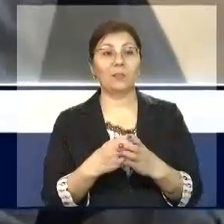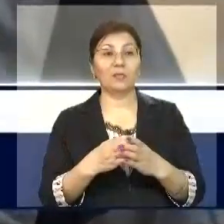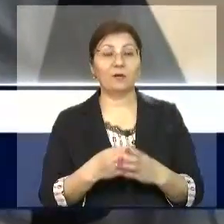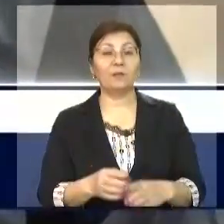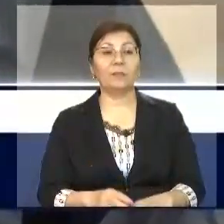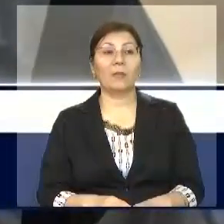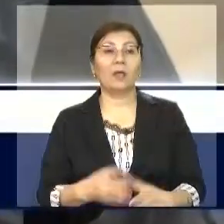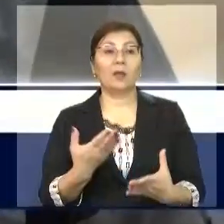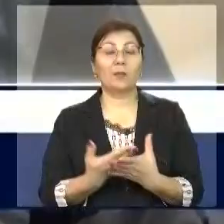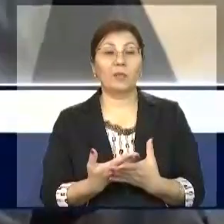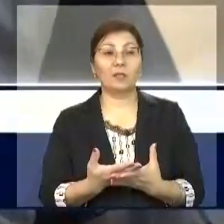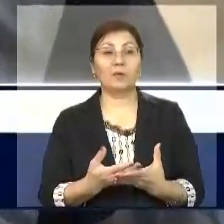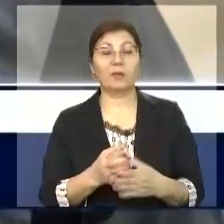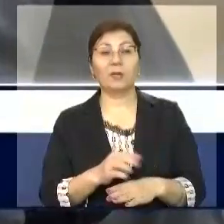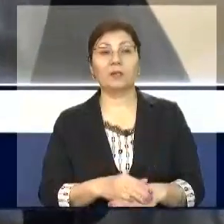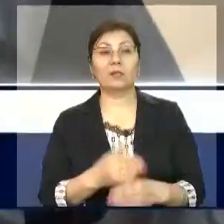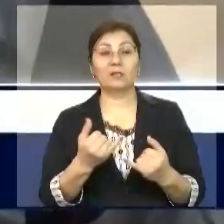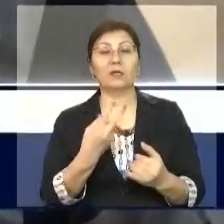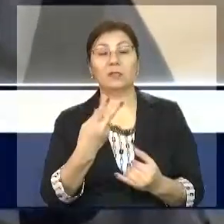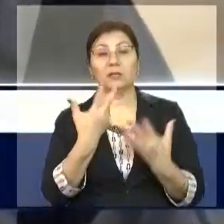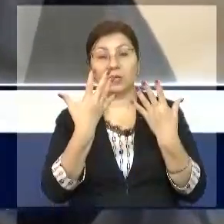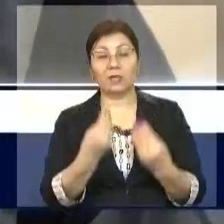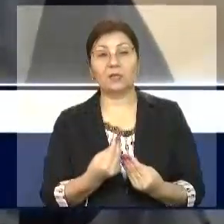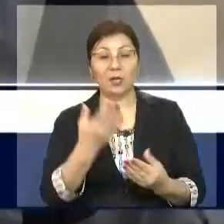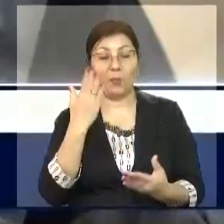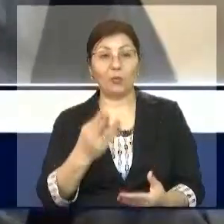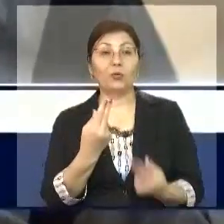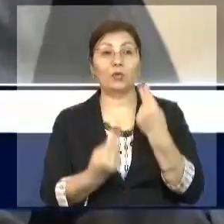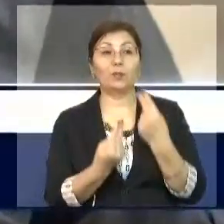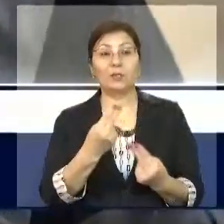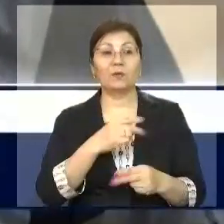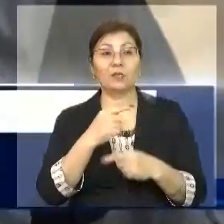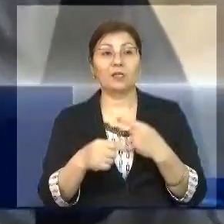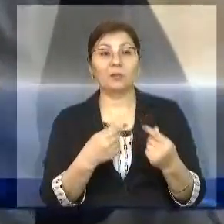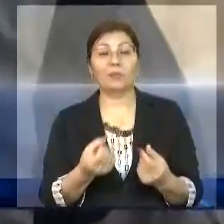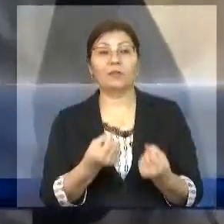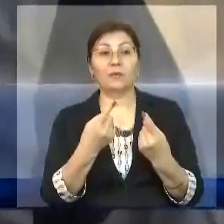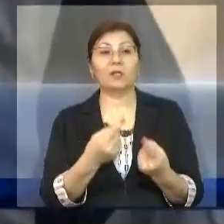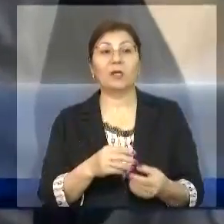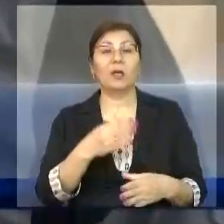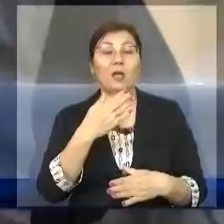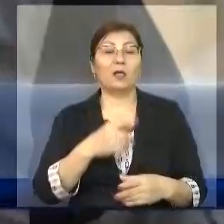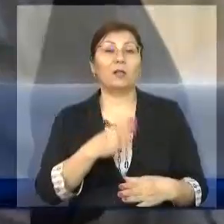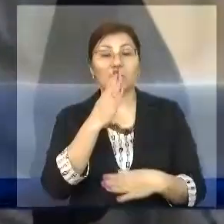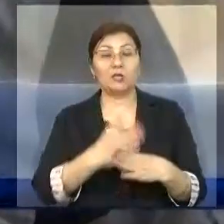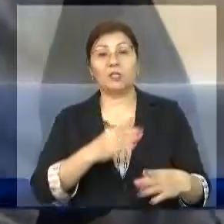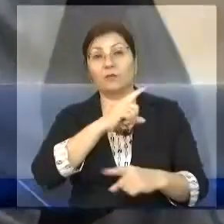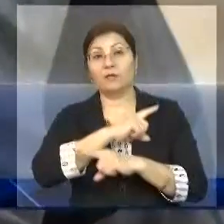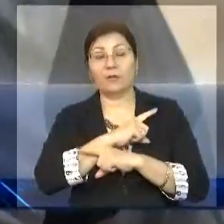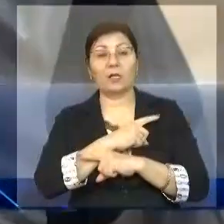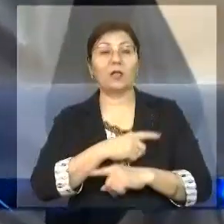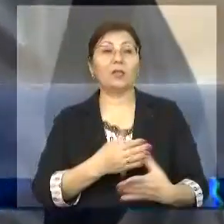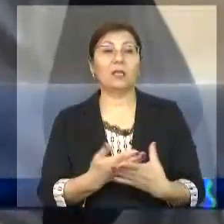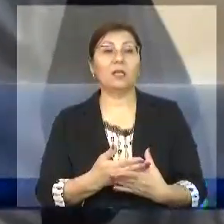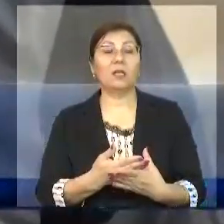посеяны под таблице бергера сейчас 3 дня пройдёт предварительный этап в группах потом Бут определяться четвертьфиналы полуфиналы и финалы то есть